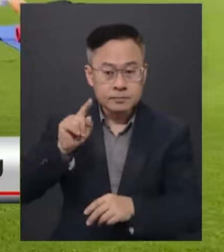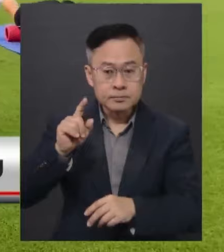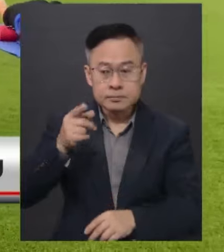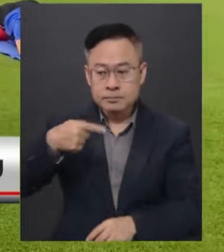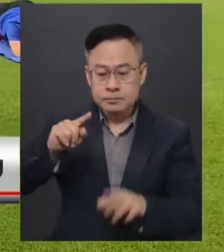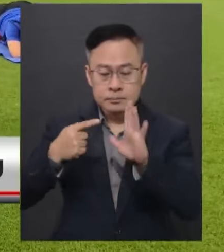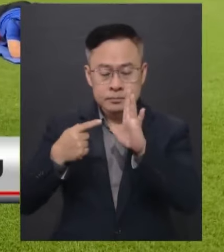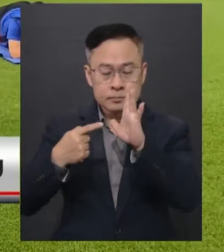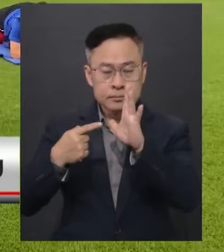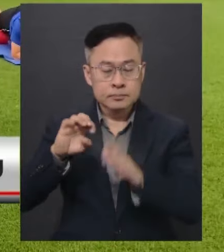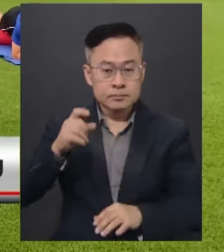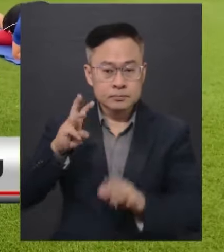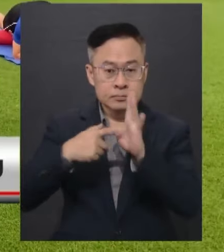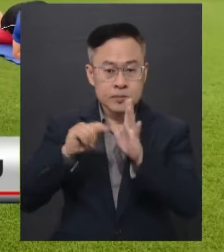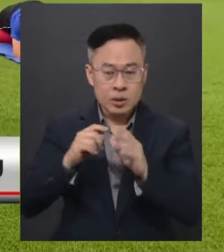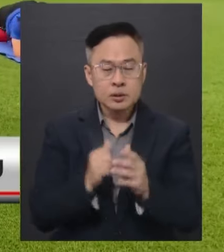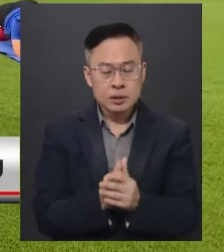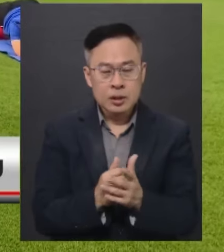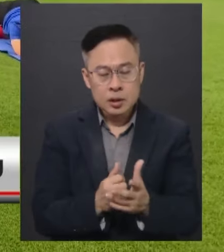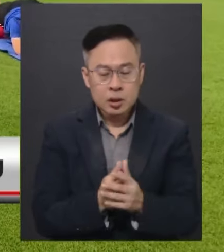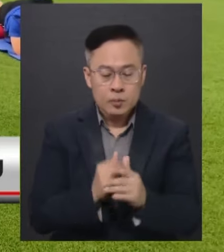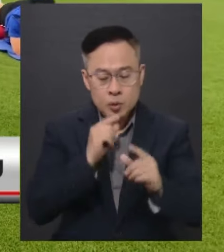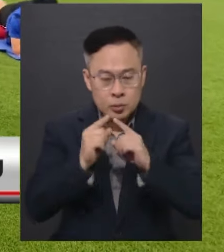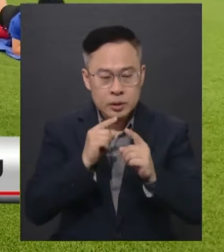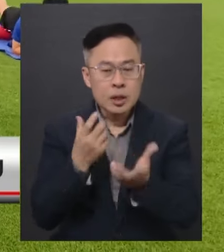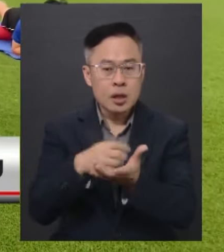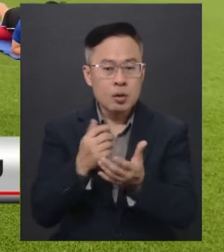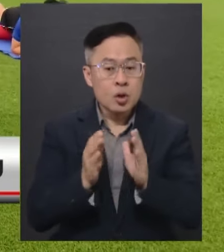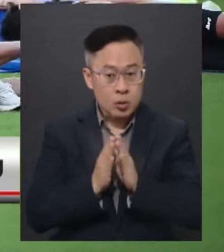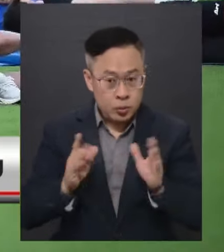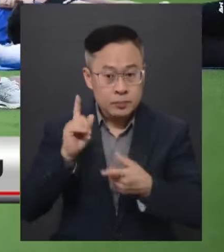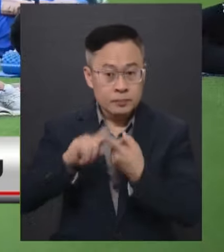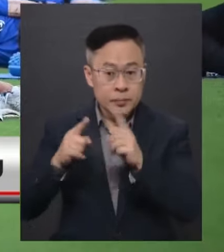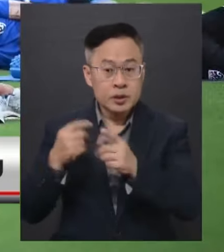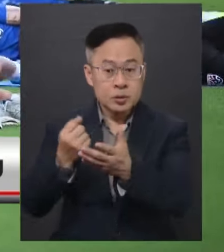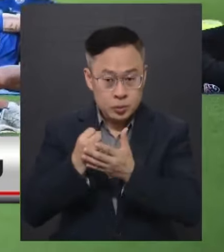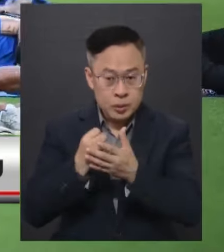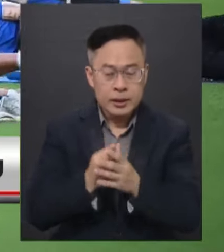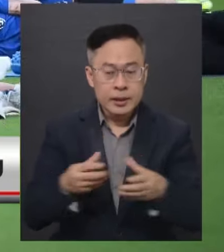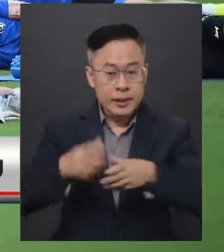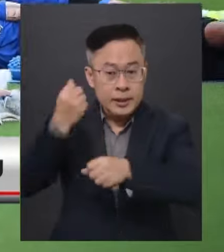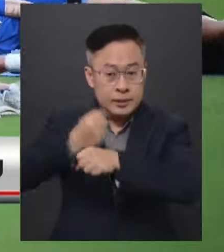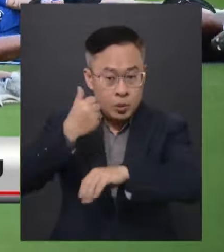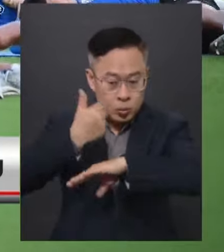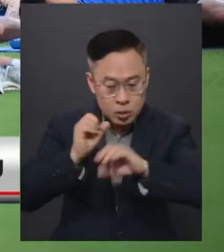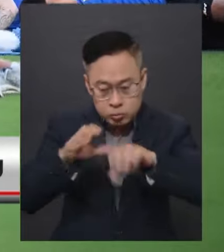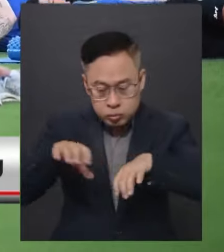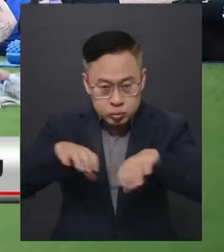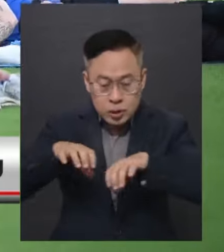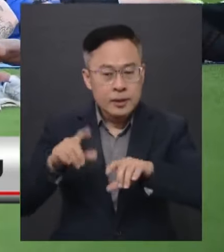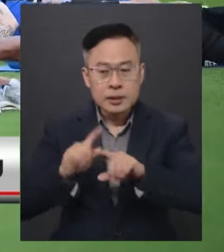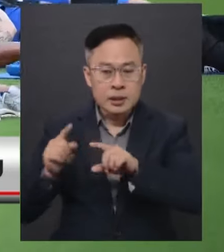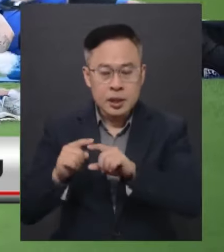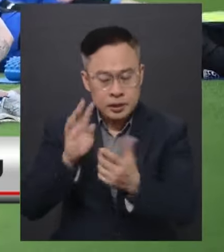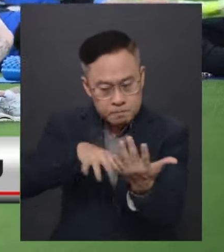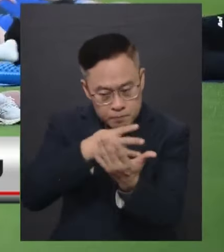ช็อตนะครับปฏิวัฒน์บอกว่าขอบคุณเพื่อนร่วมทีมมากๆครับขอบคุณทีมงานสาฟโค้ชที่ช่วยกันวางแทคติกแล้วก็ช่วยกันตลอดทั้งเกมจน